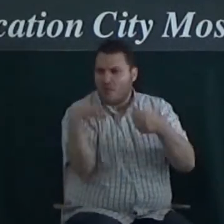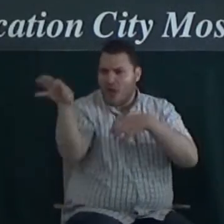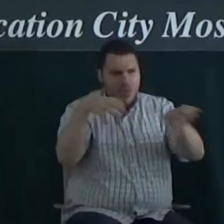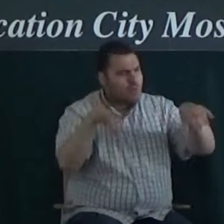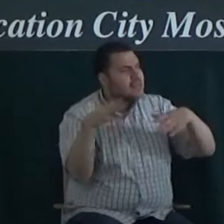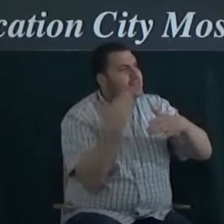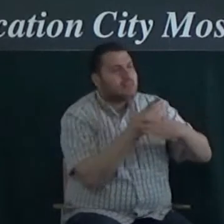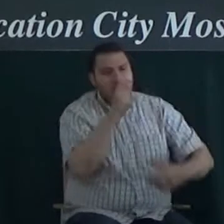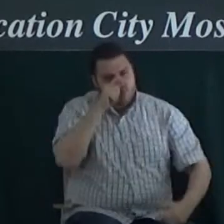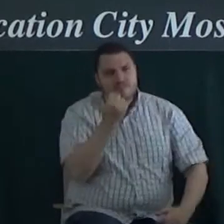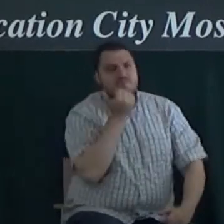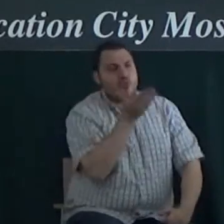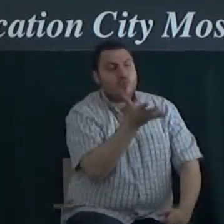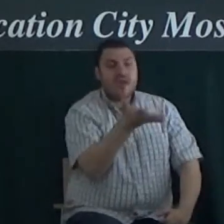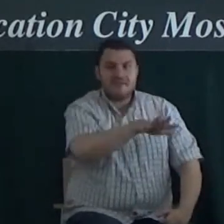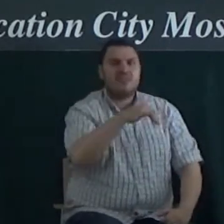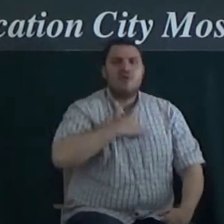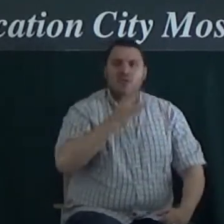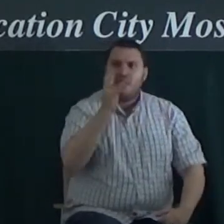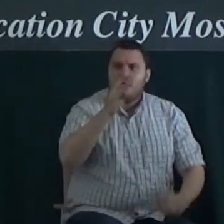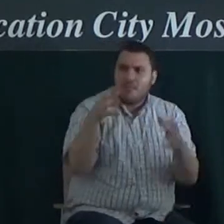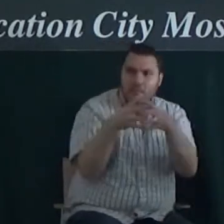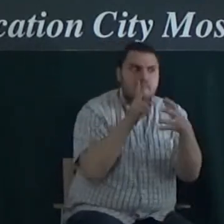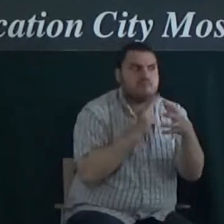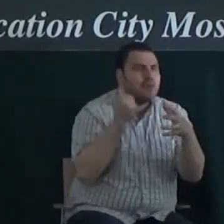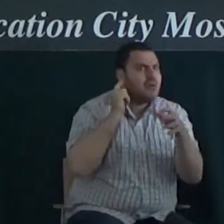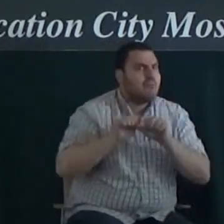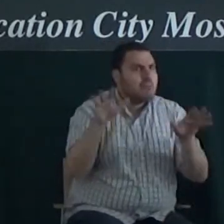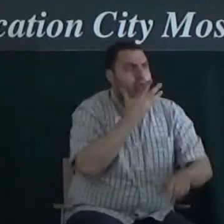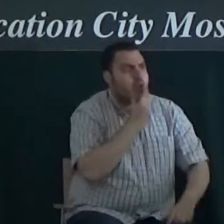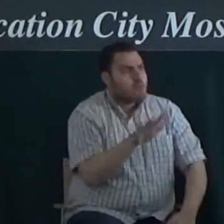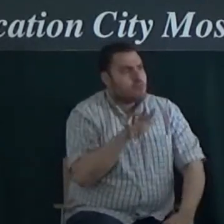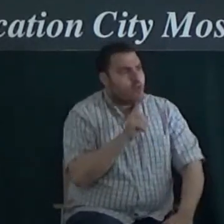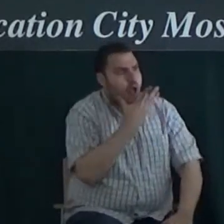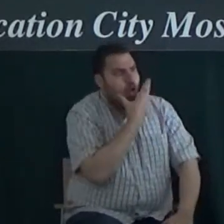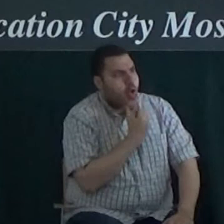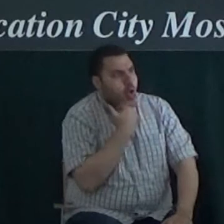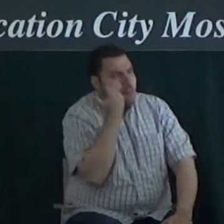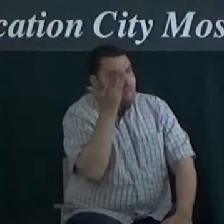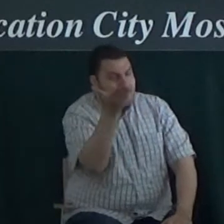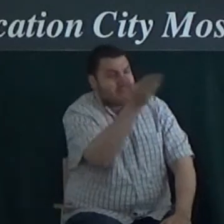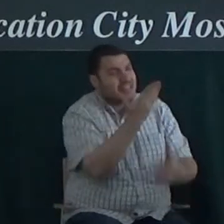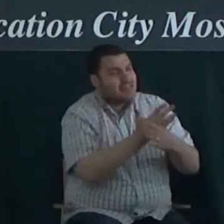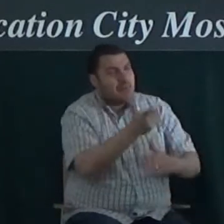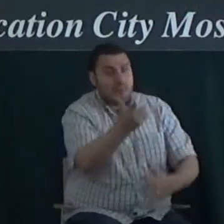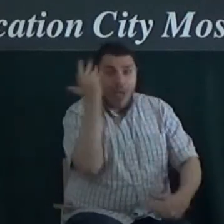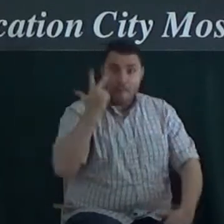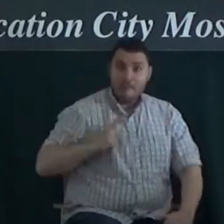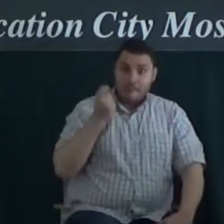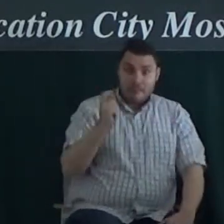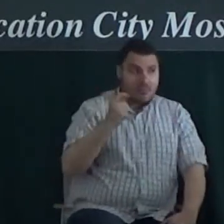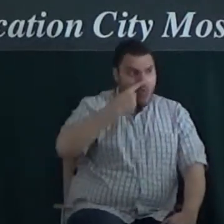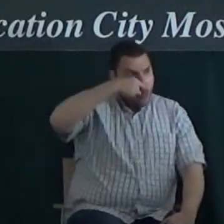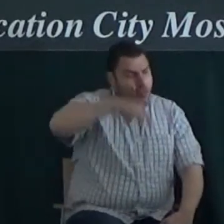أعراض بسببه فضحت، وكم من أقوام كانت عزيزة فذلت، وذلك